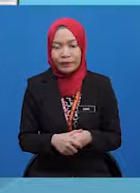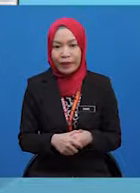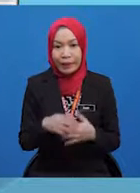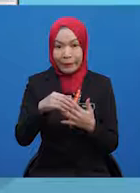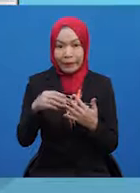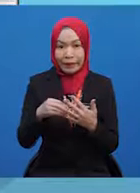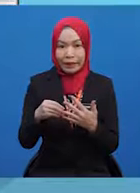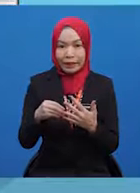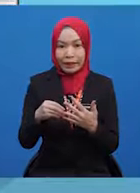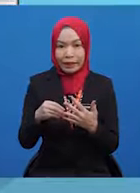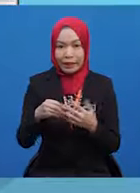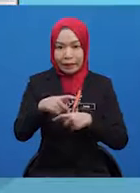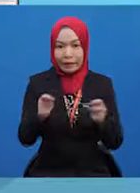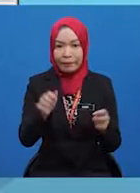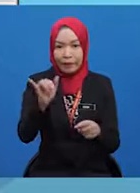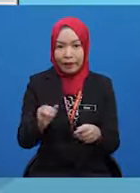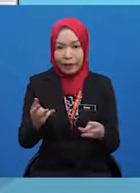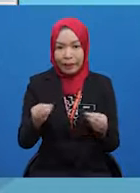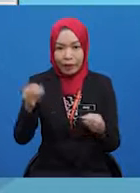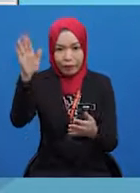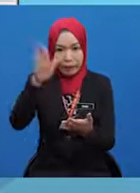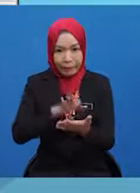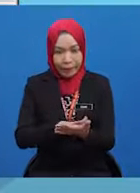Pilih kawasan yang hendak diimbas.